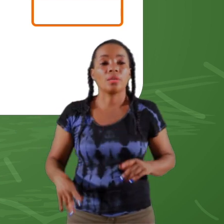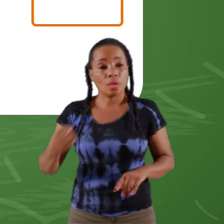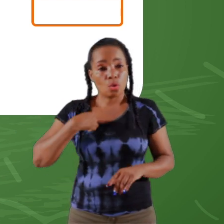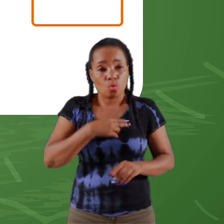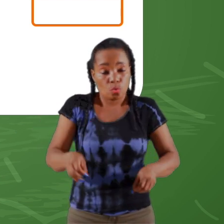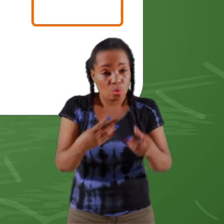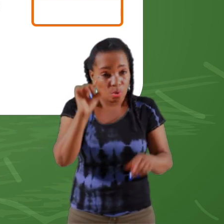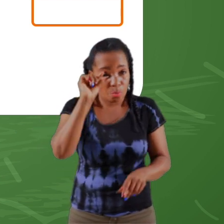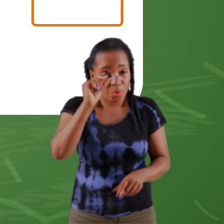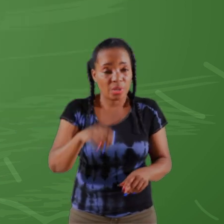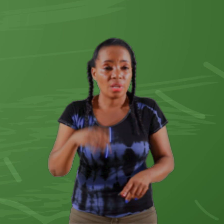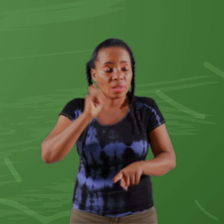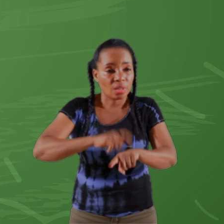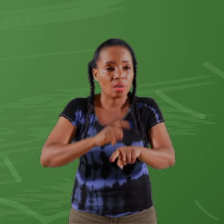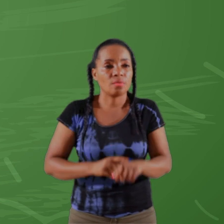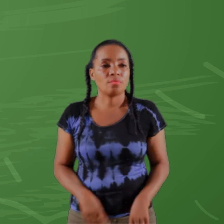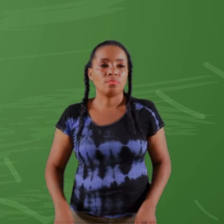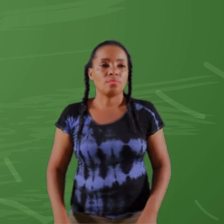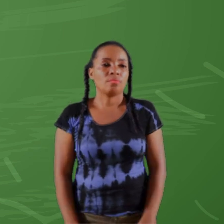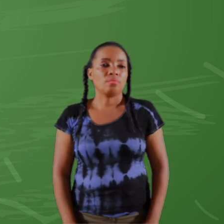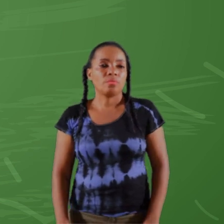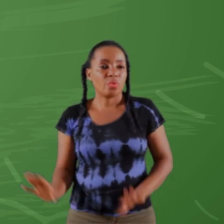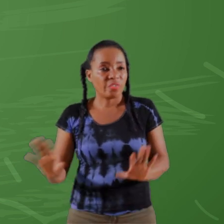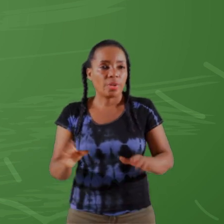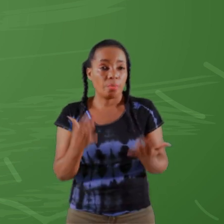Bien, nous allons passer à la correction.